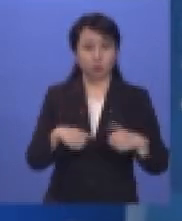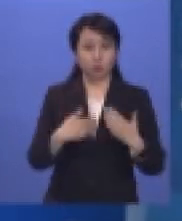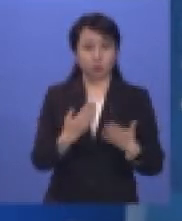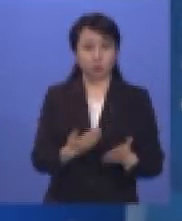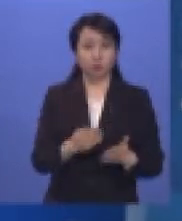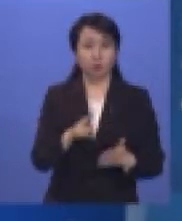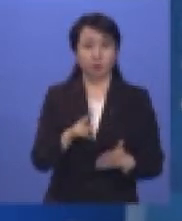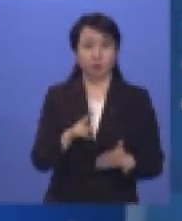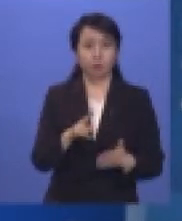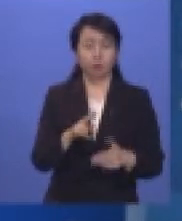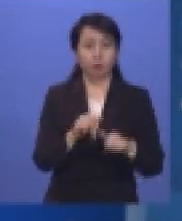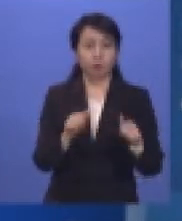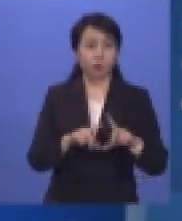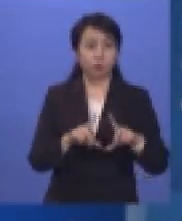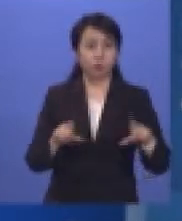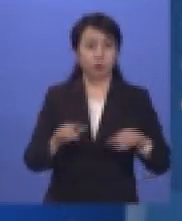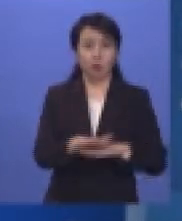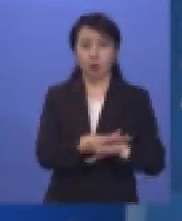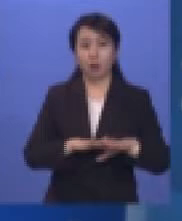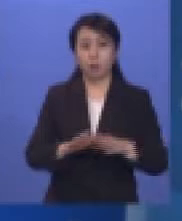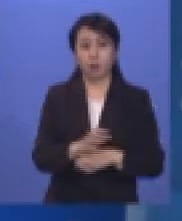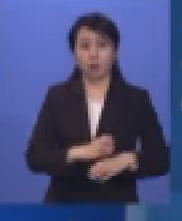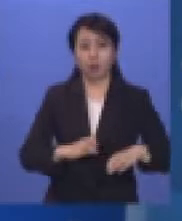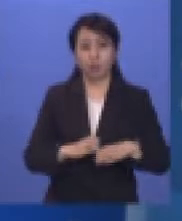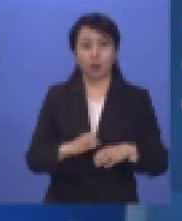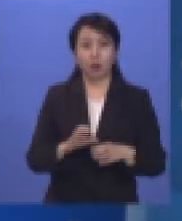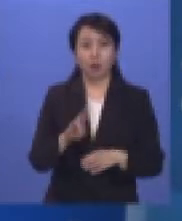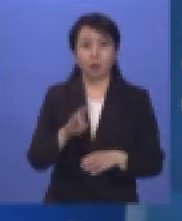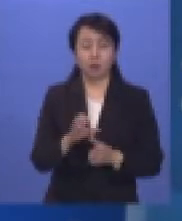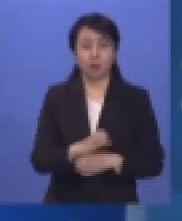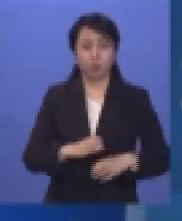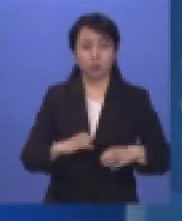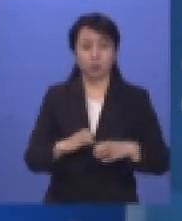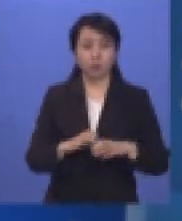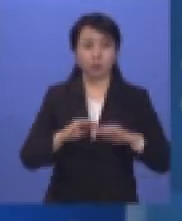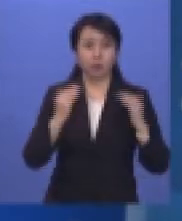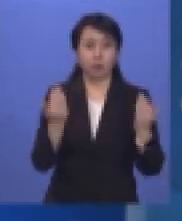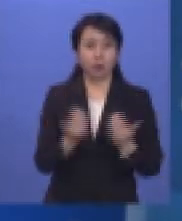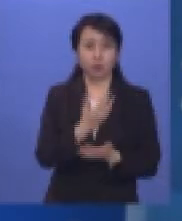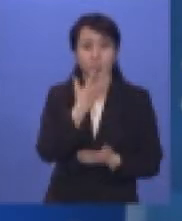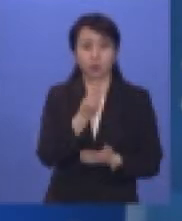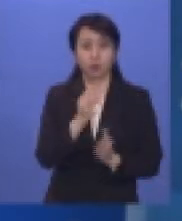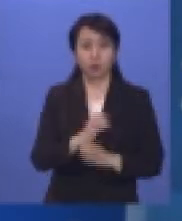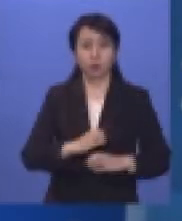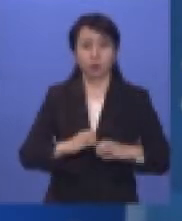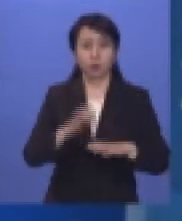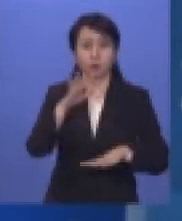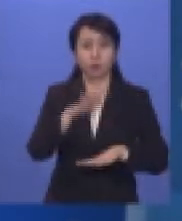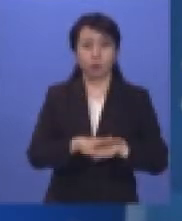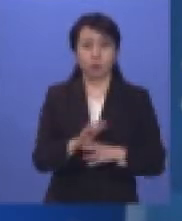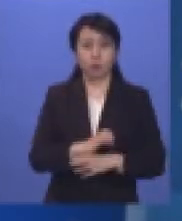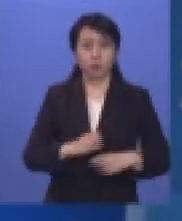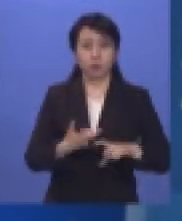организации могут быть созданы в форме учреждения, общественного объединения, акционерного общества, объединения собственников